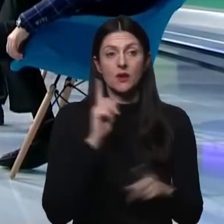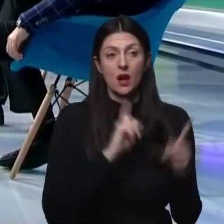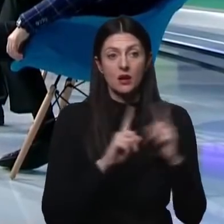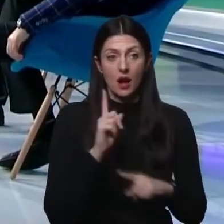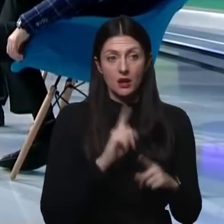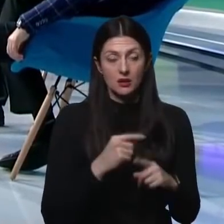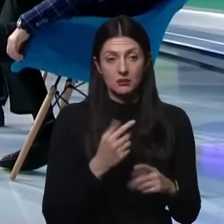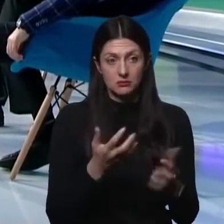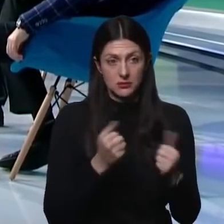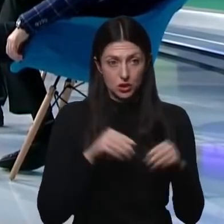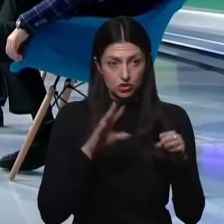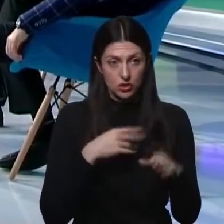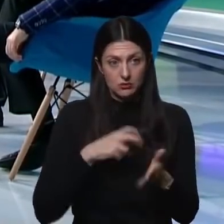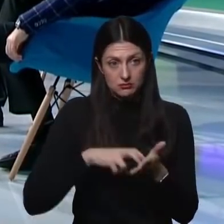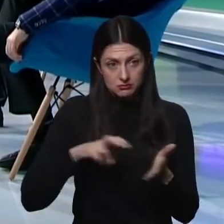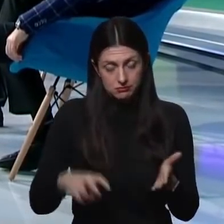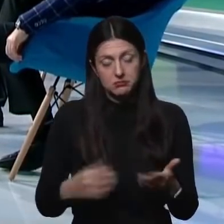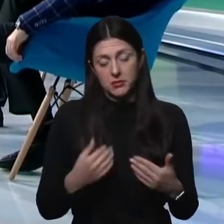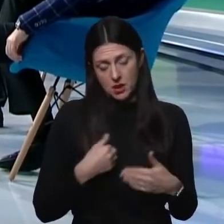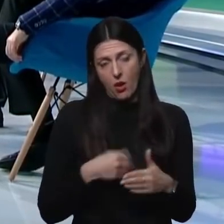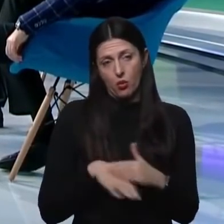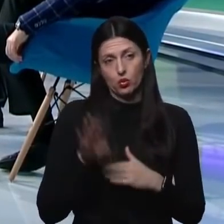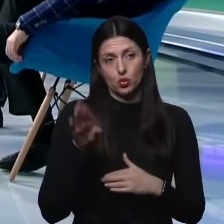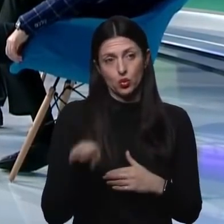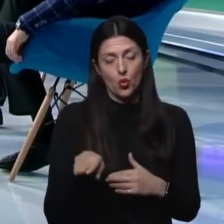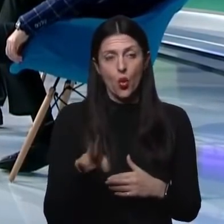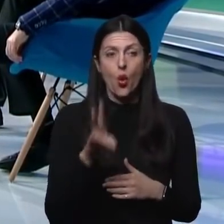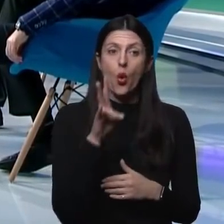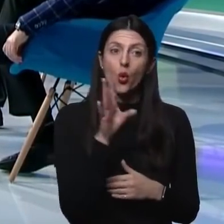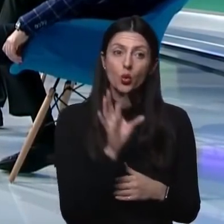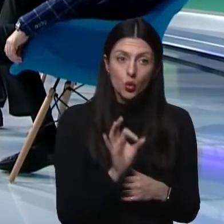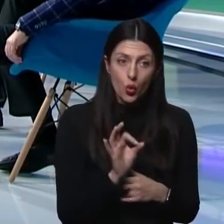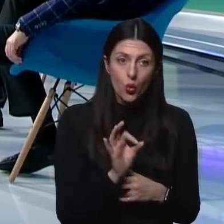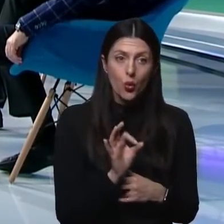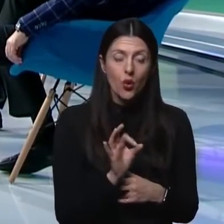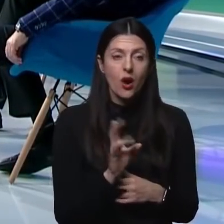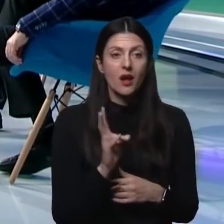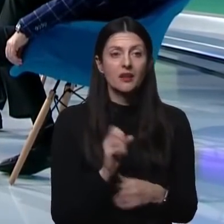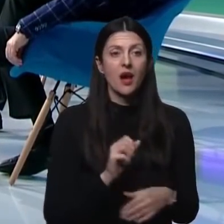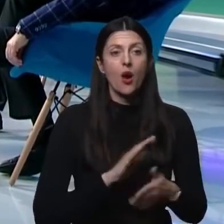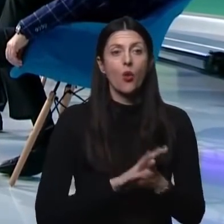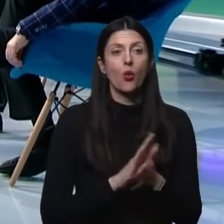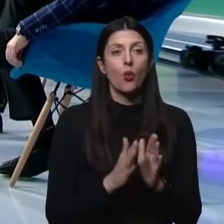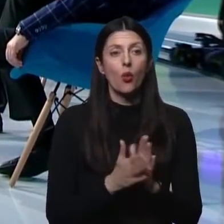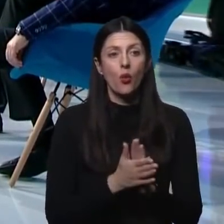уйду. Но, знаете, идти на угоду с совестью я точно не буду.